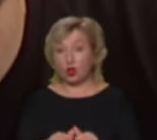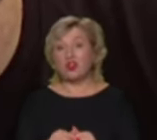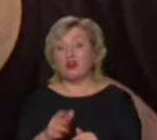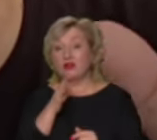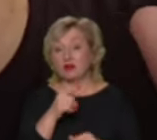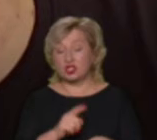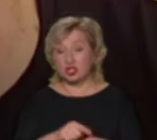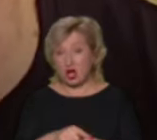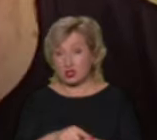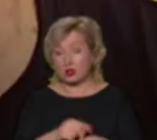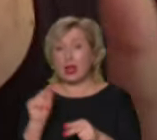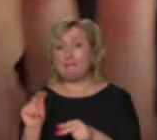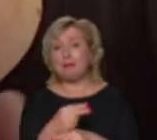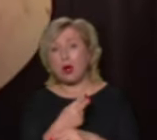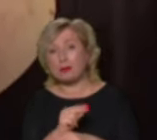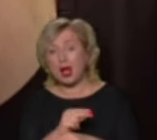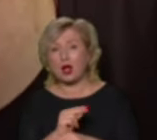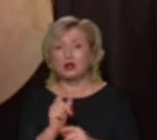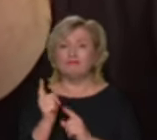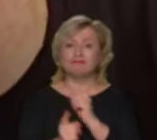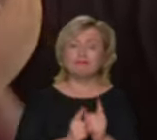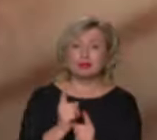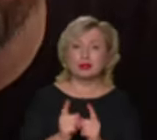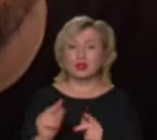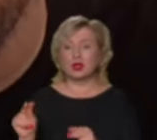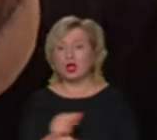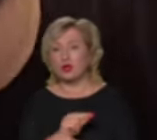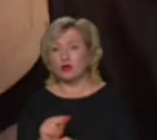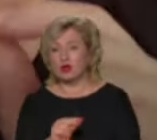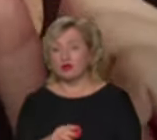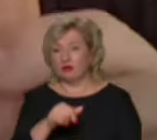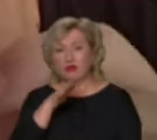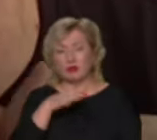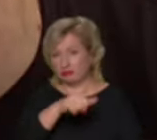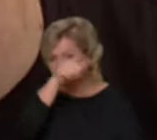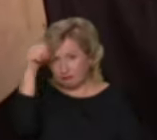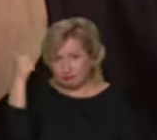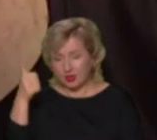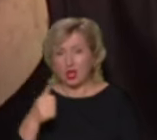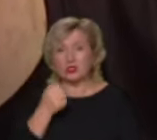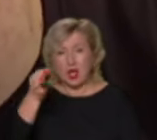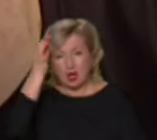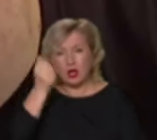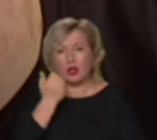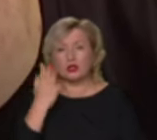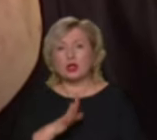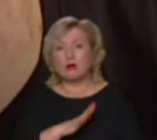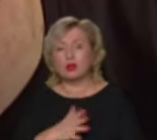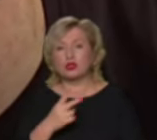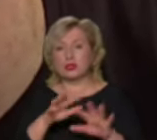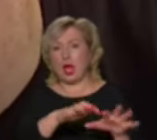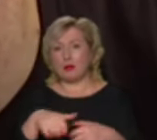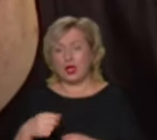часу для поправити, підкоригувати і так далі. Бо згадайте, коли треба було забрати гроші